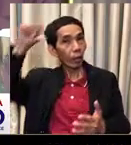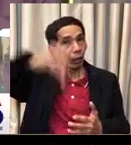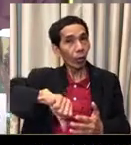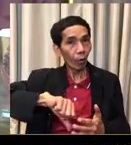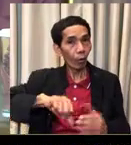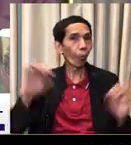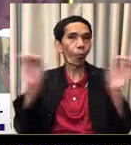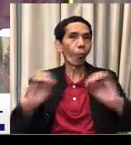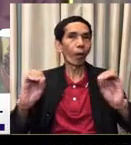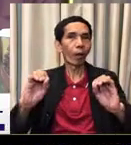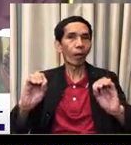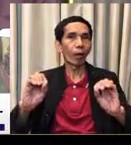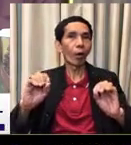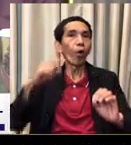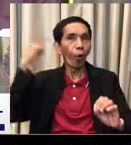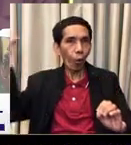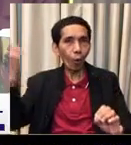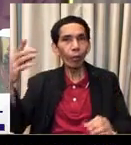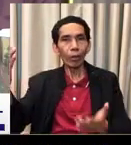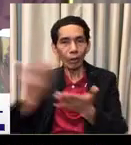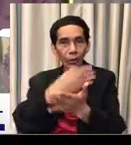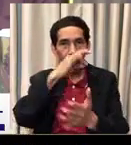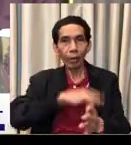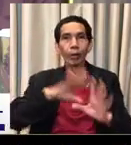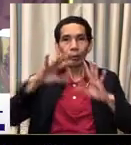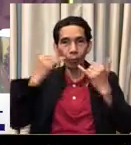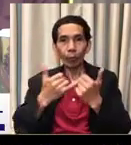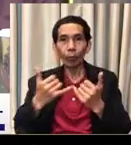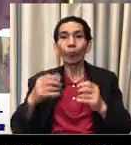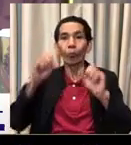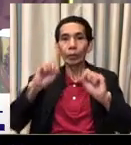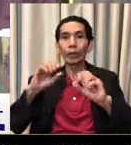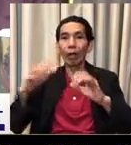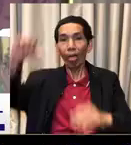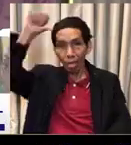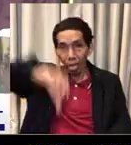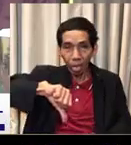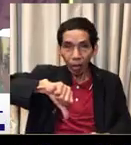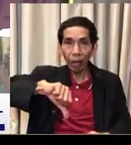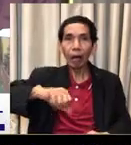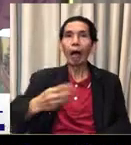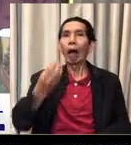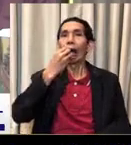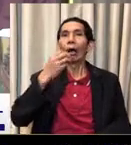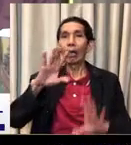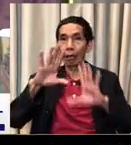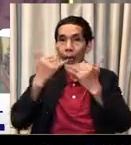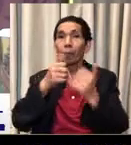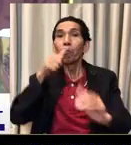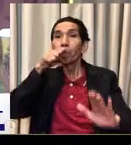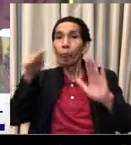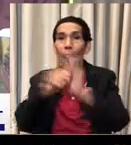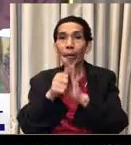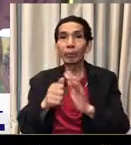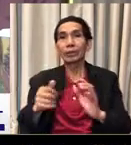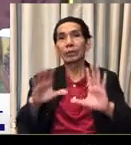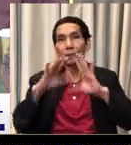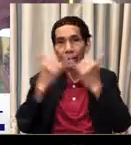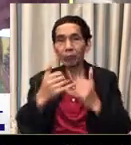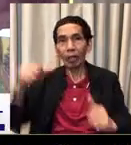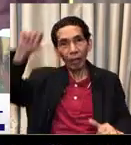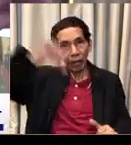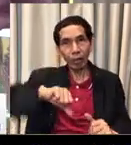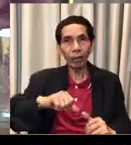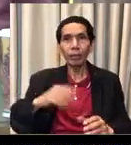Tama? Lagi may sweldo. Ang kumpanya pwede pang malugi. Pag nalugi, nga. Oh, ba't hindi